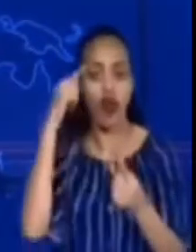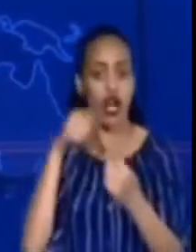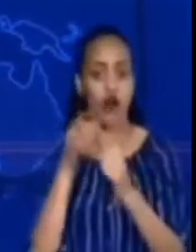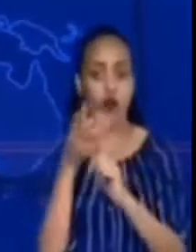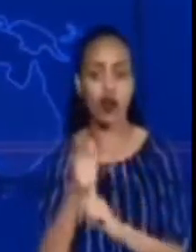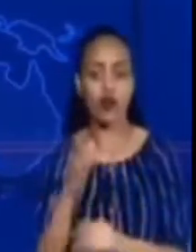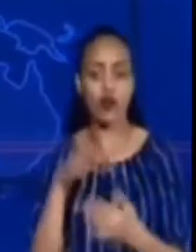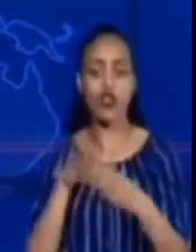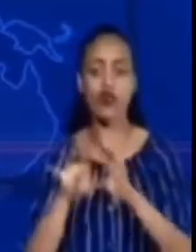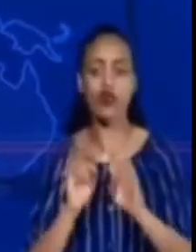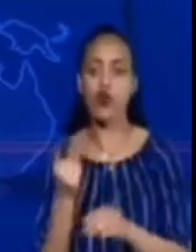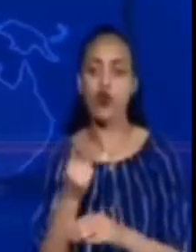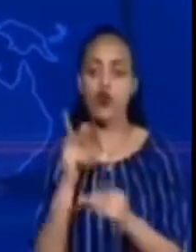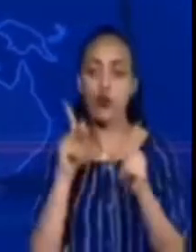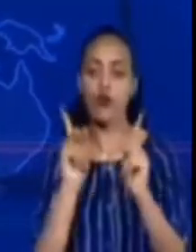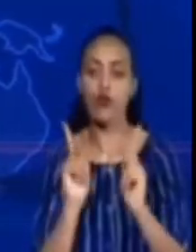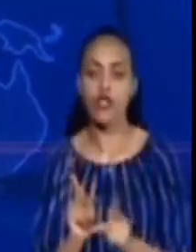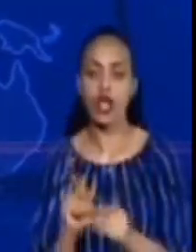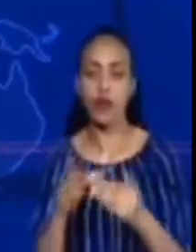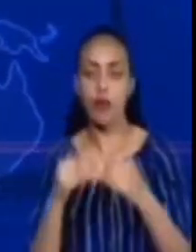ሰምቼ